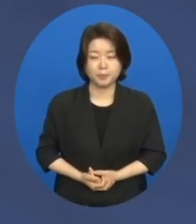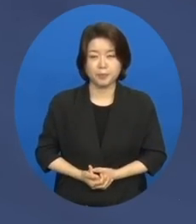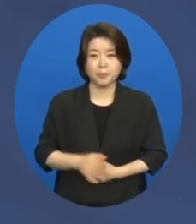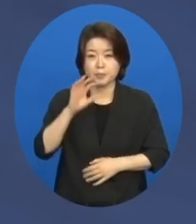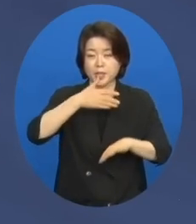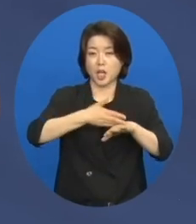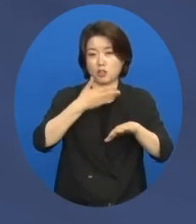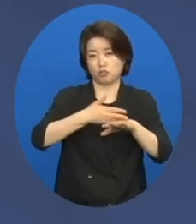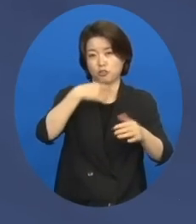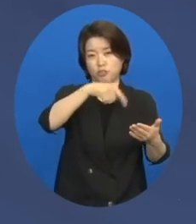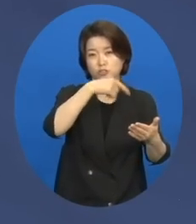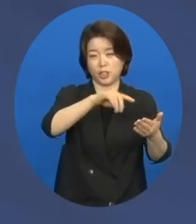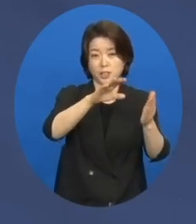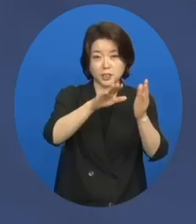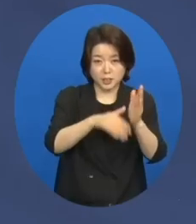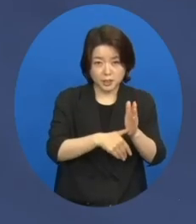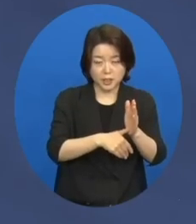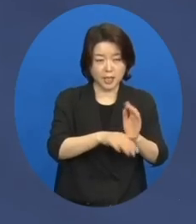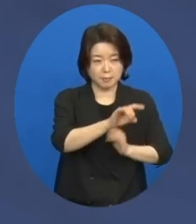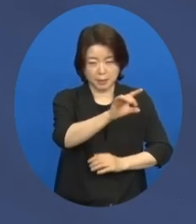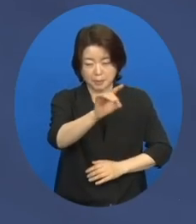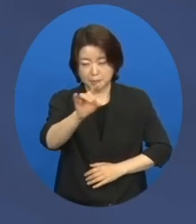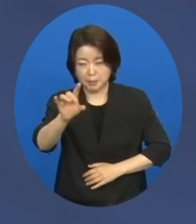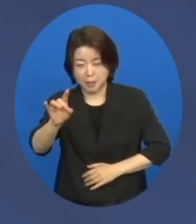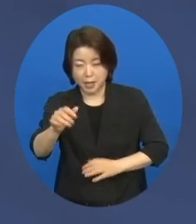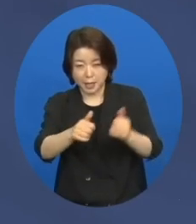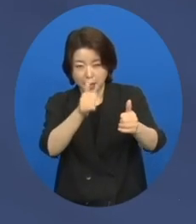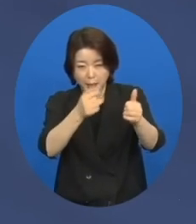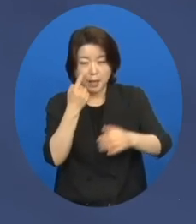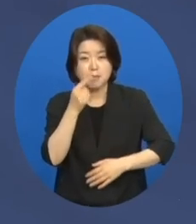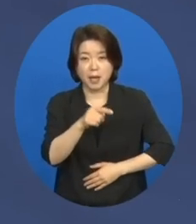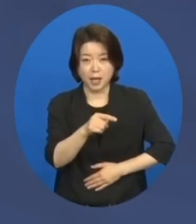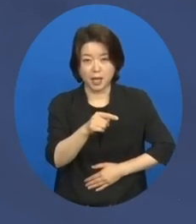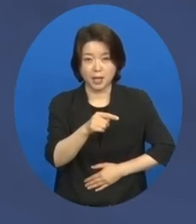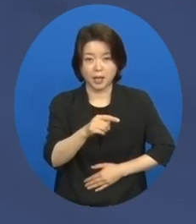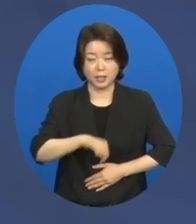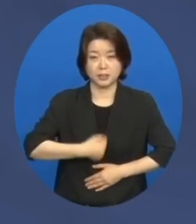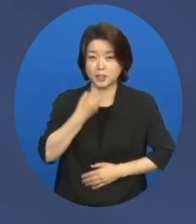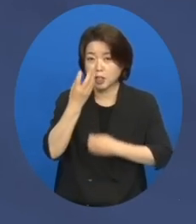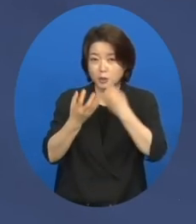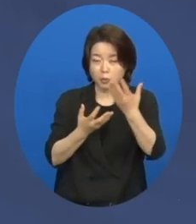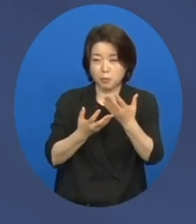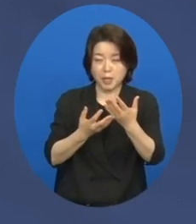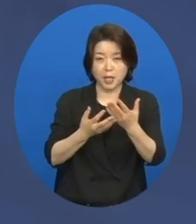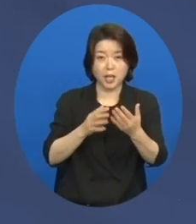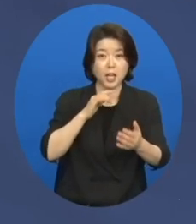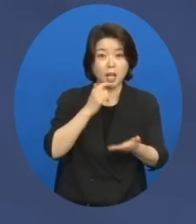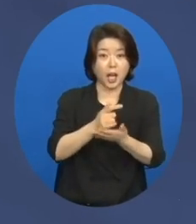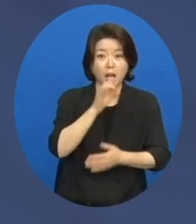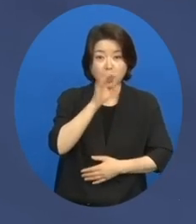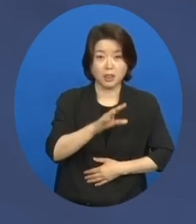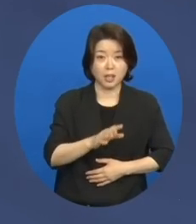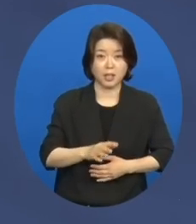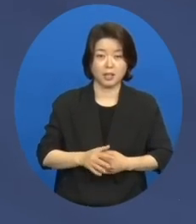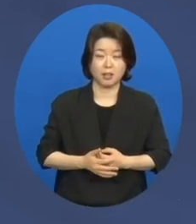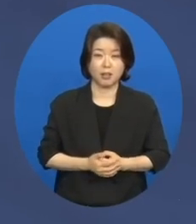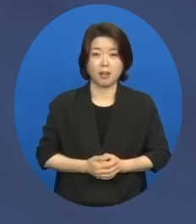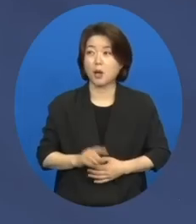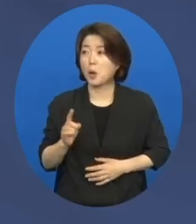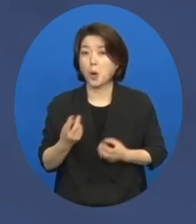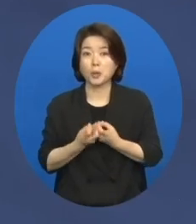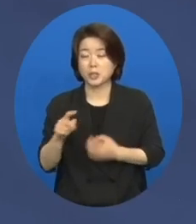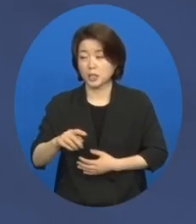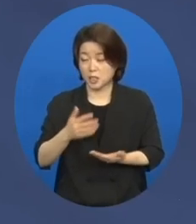훈련하고 가르치면서 한 분 한 분에게 이렇게 테스트를 해보면요, 자기 고백을 자기가 속일 수 없잖아요. 어떻게